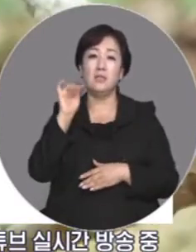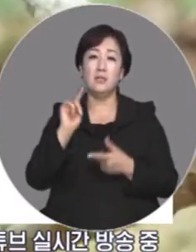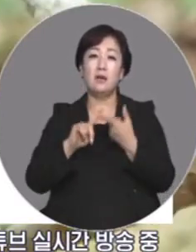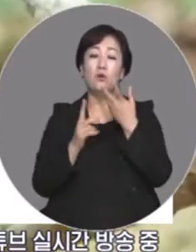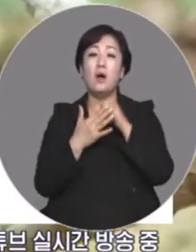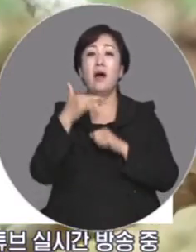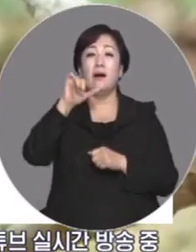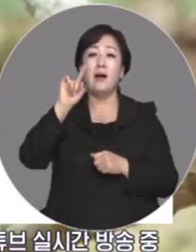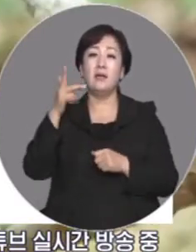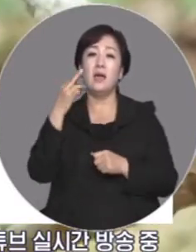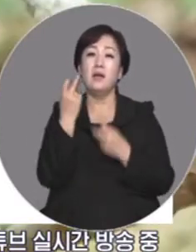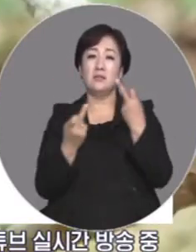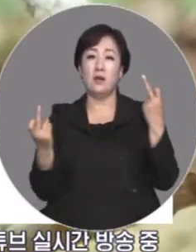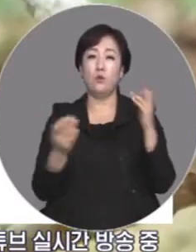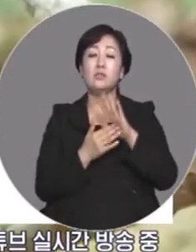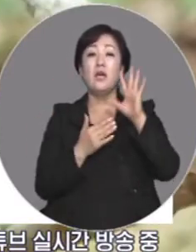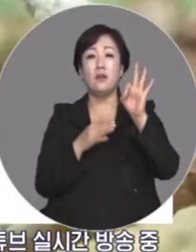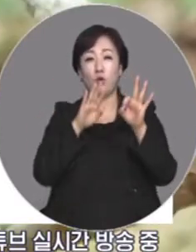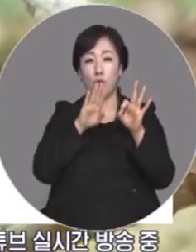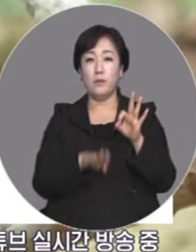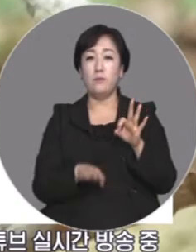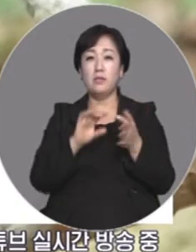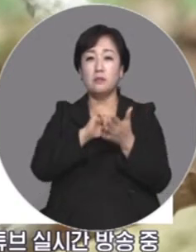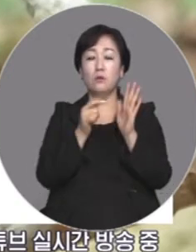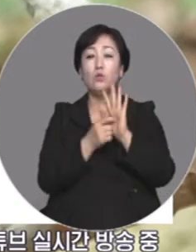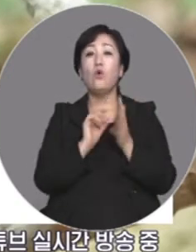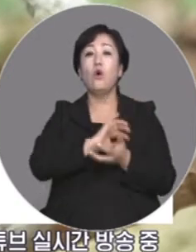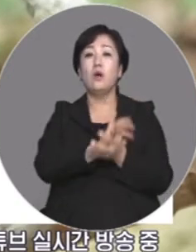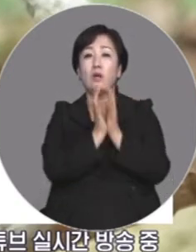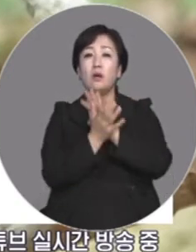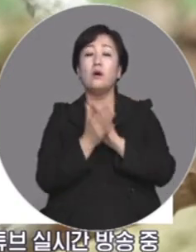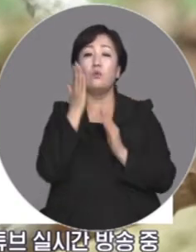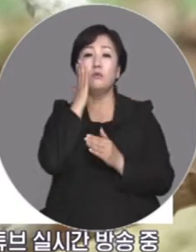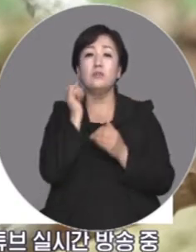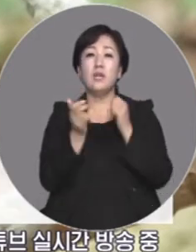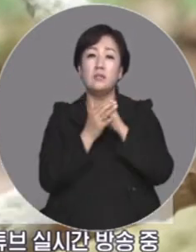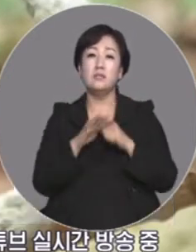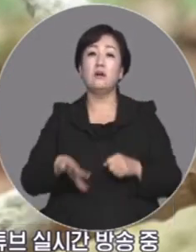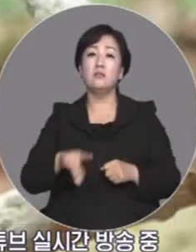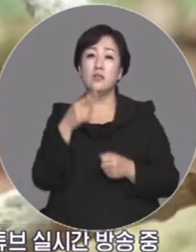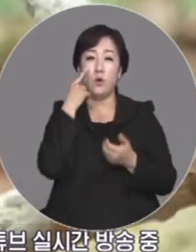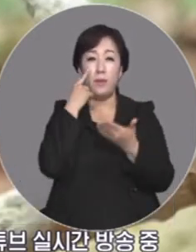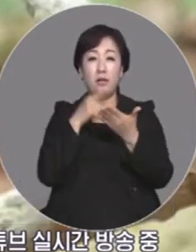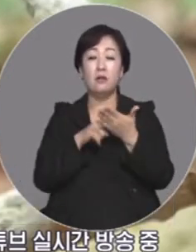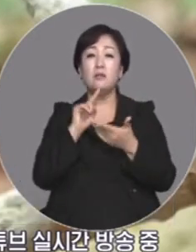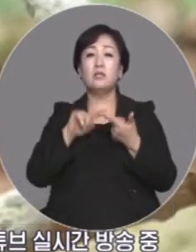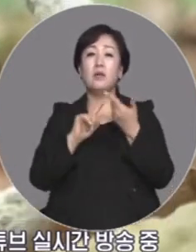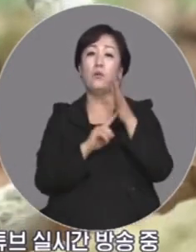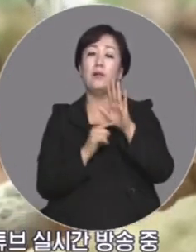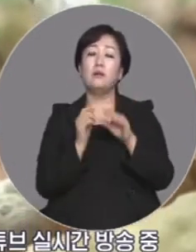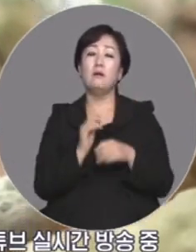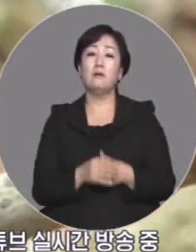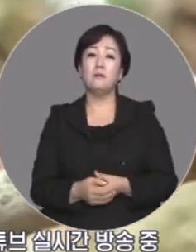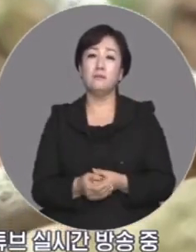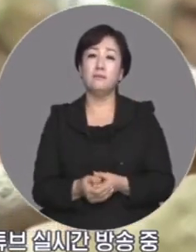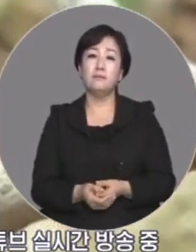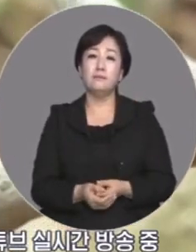가야산 등 국내 자생지가 10곳 미만이며 울산에서 개화 모습이 촬영되긴 처음이라고 밝혔습니다.